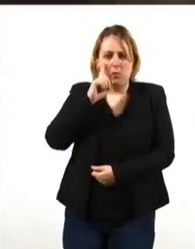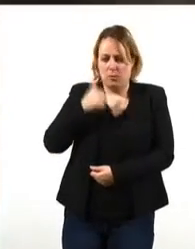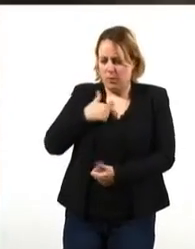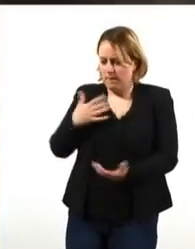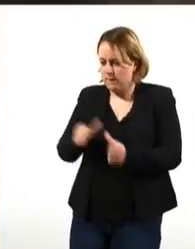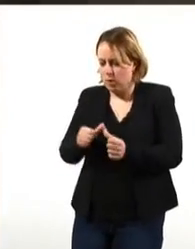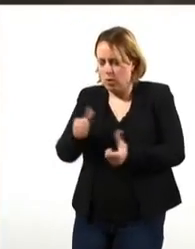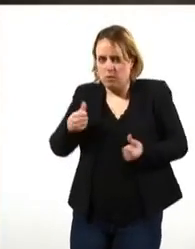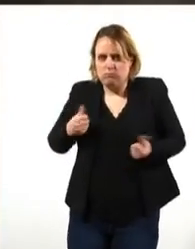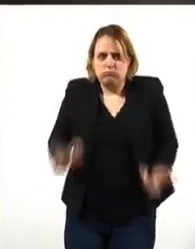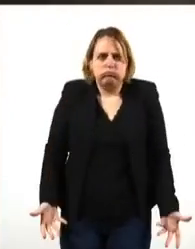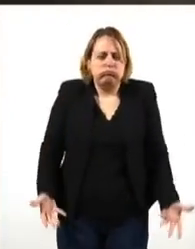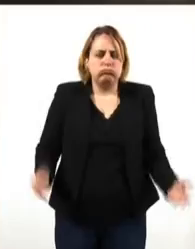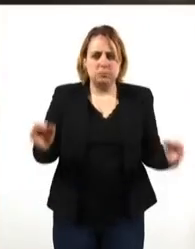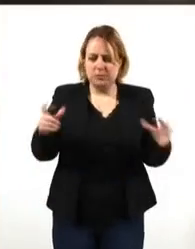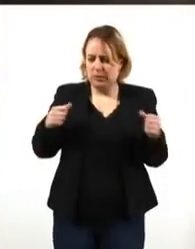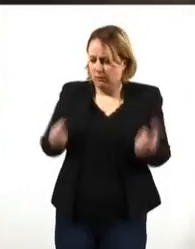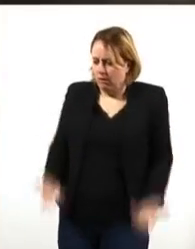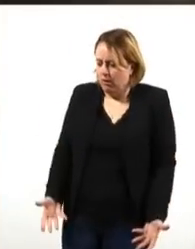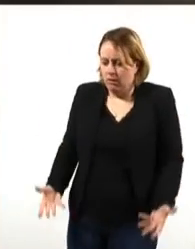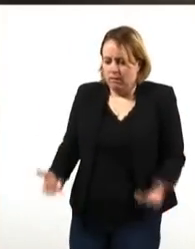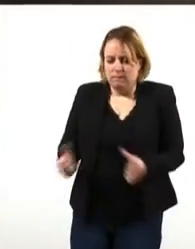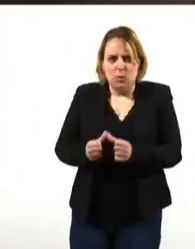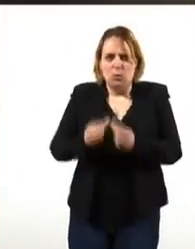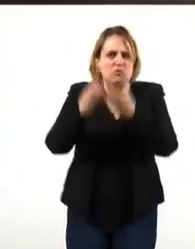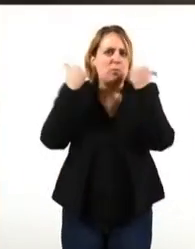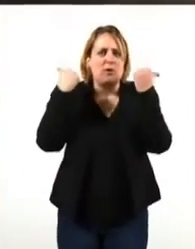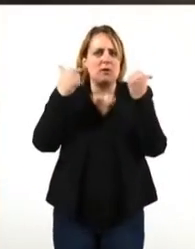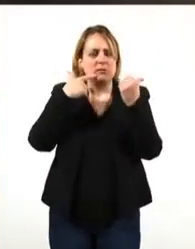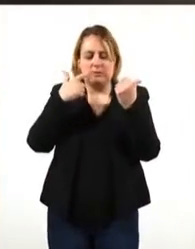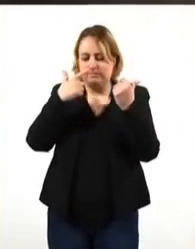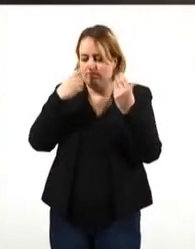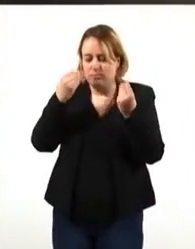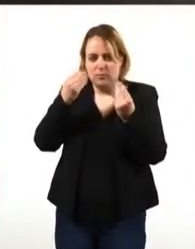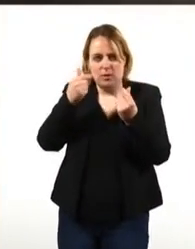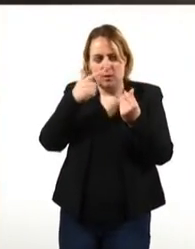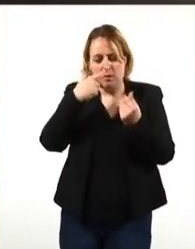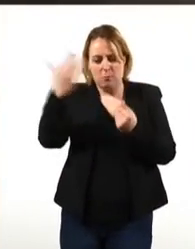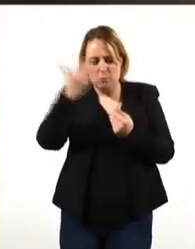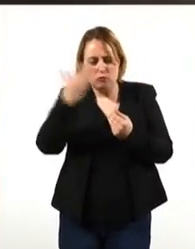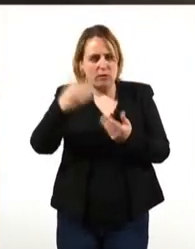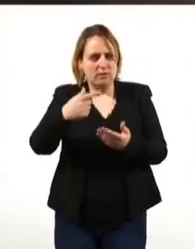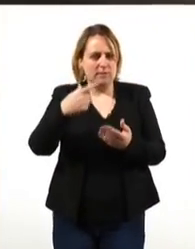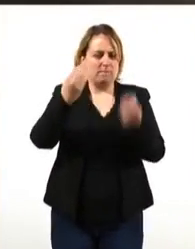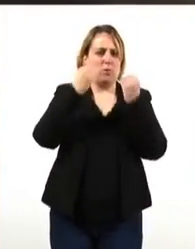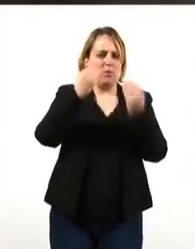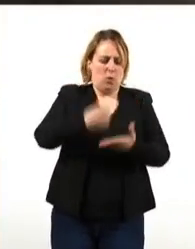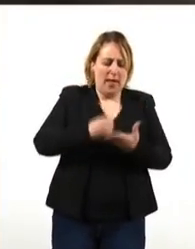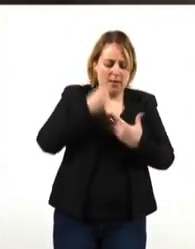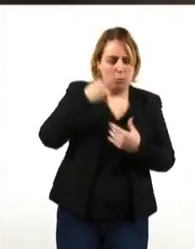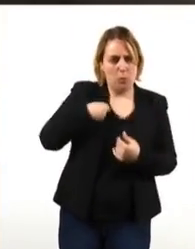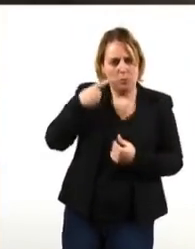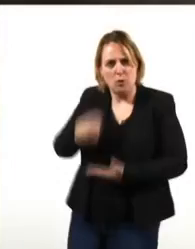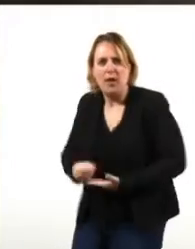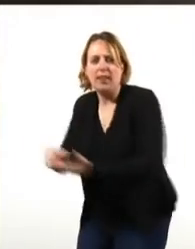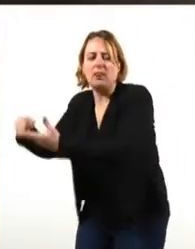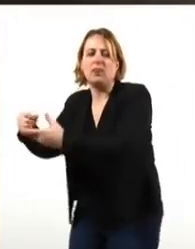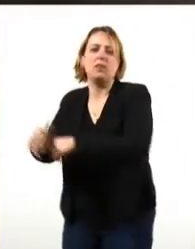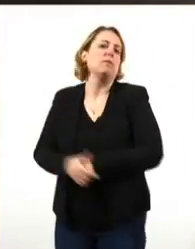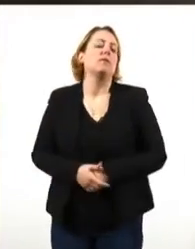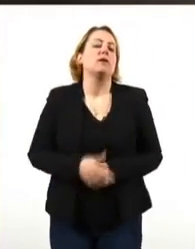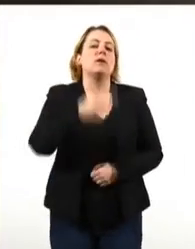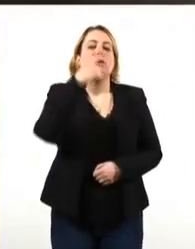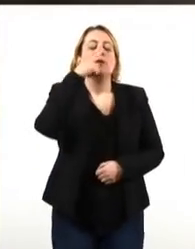Et j'aurais aimé savoir quoi faire pour les solutions que je pourrais proposer. Elle